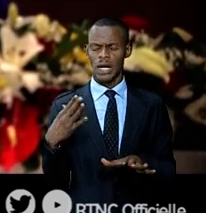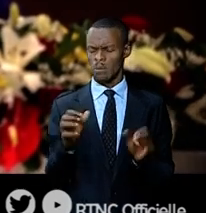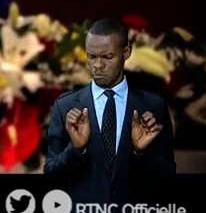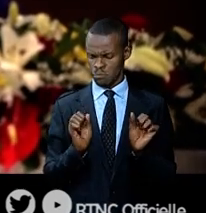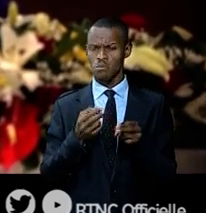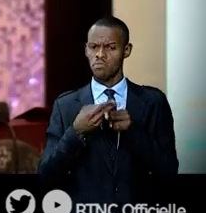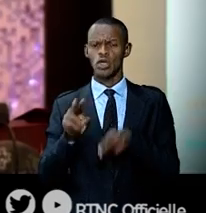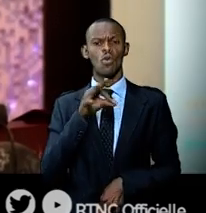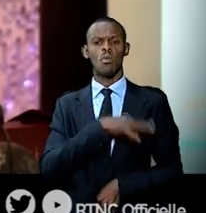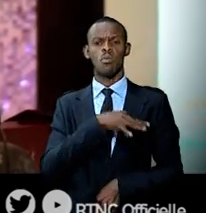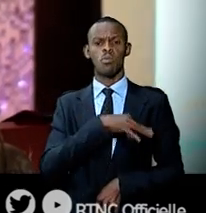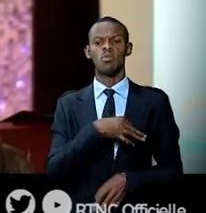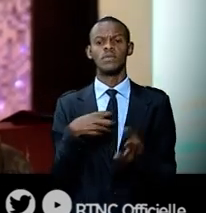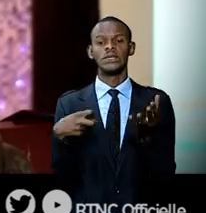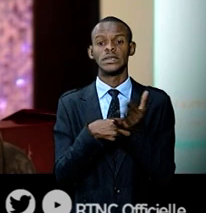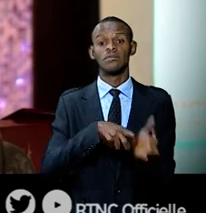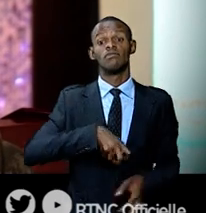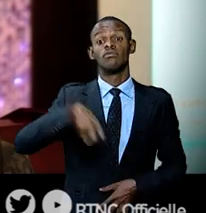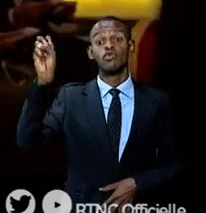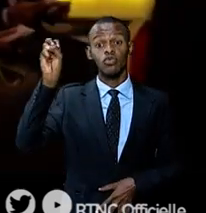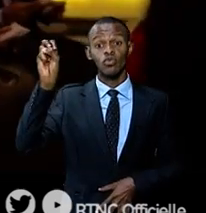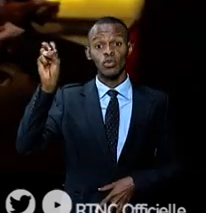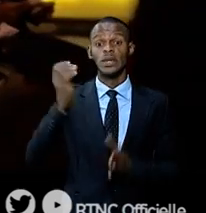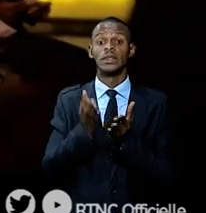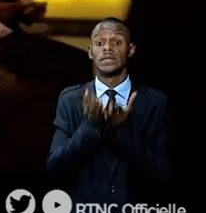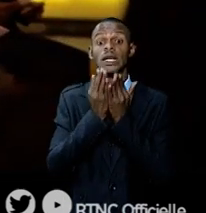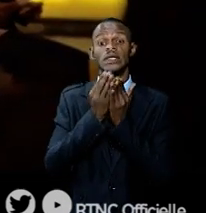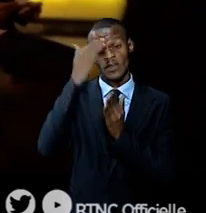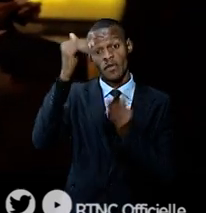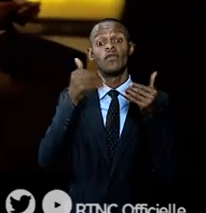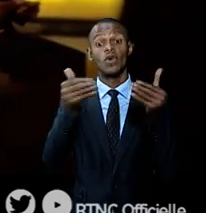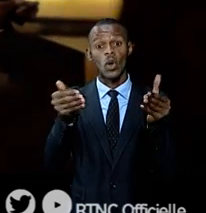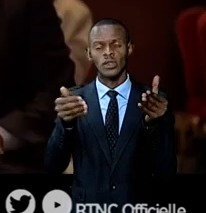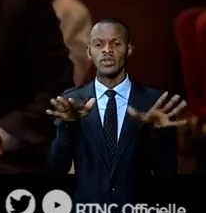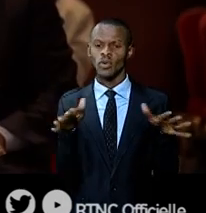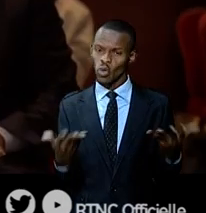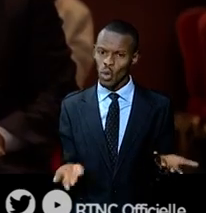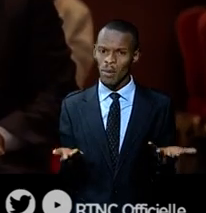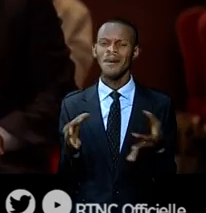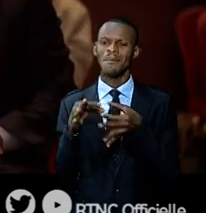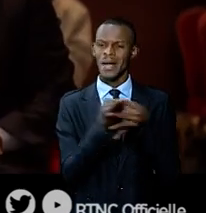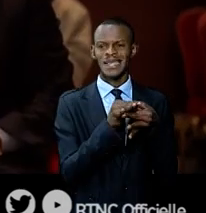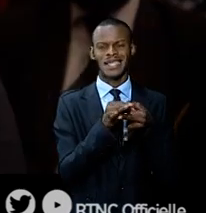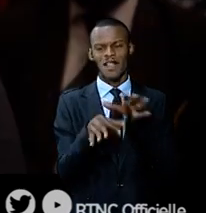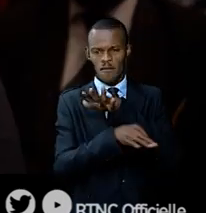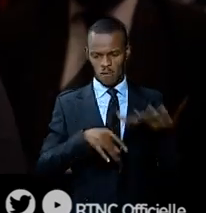cela grâce au partenariat signé entre la Fondation Denise Nyakioro Tshisekedi et la Fondation Raouji